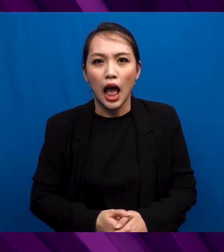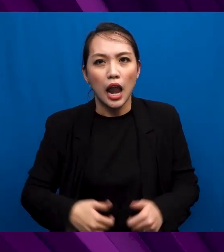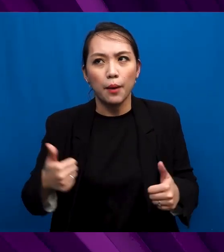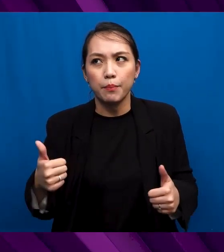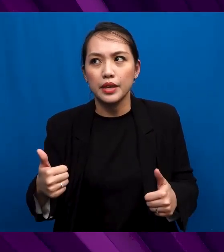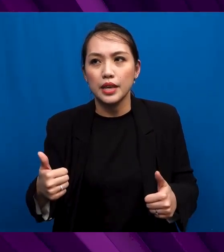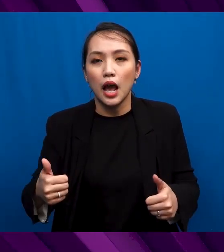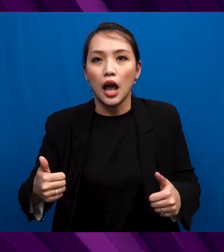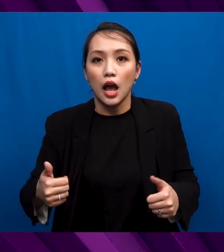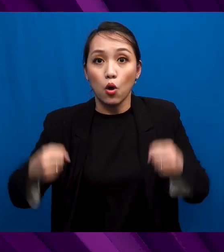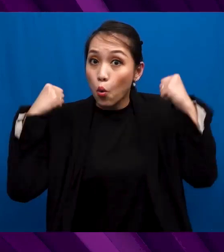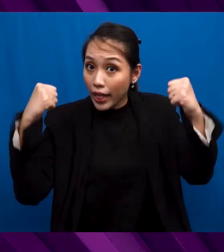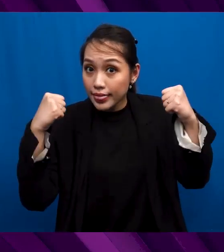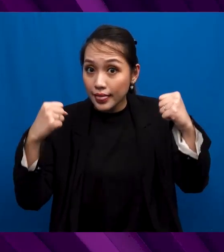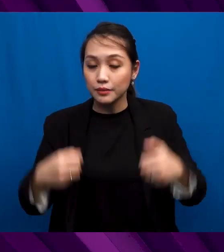lagi. Lebih